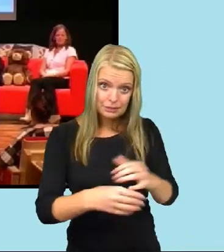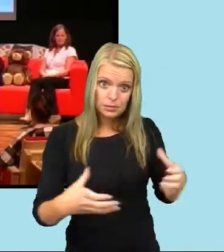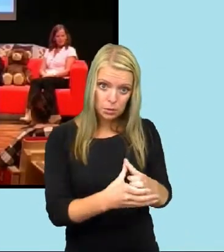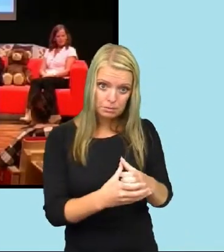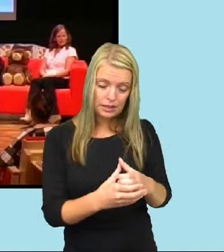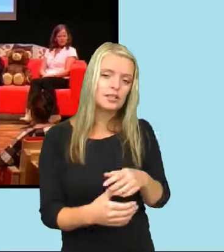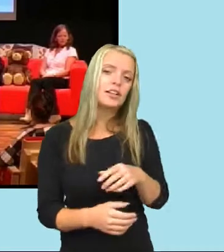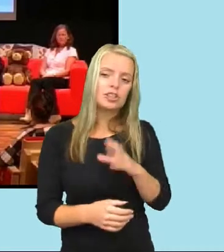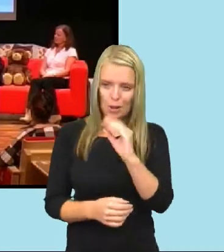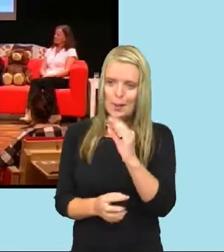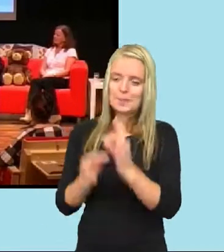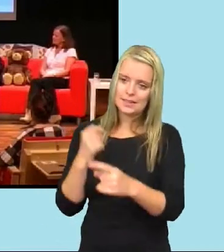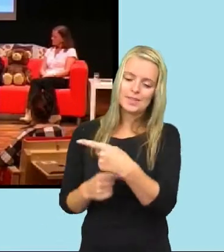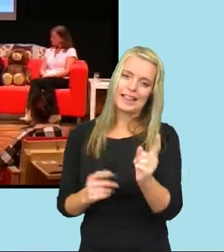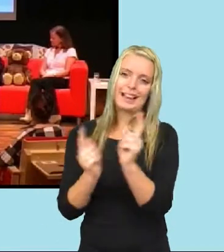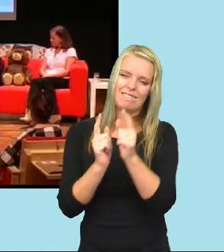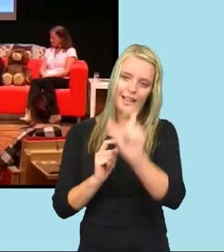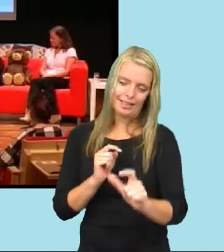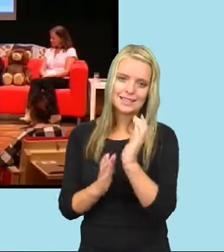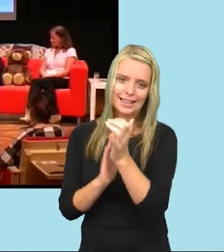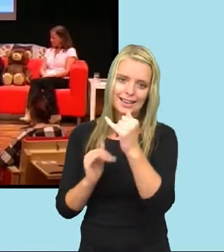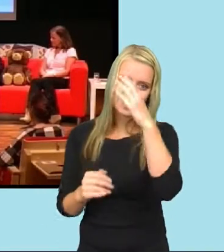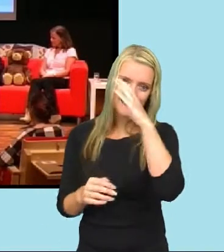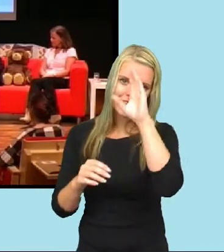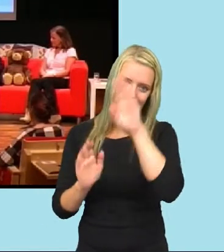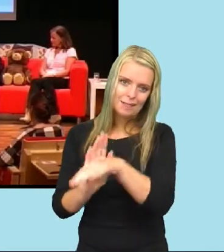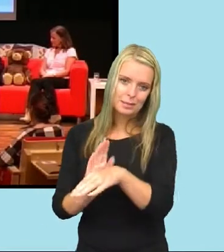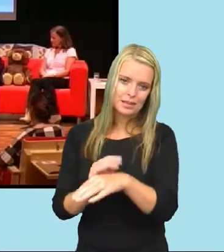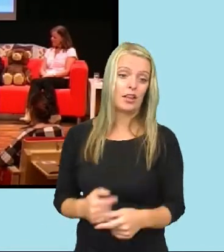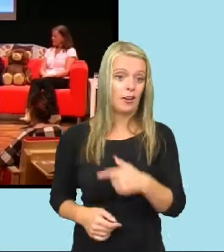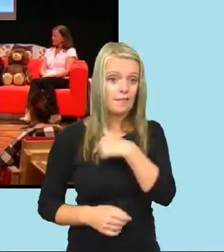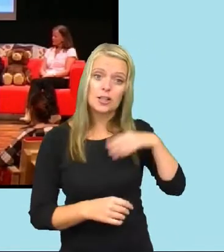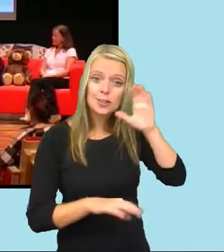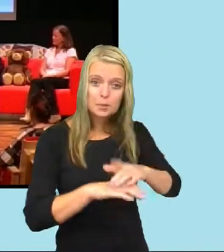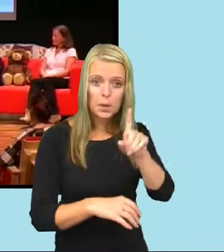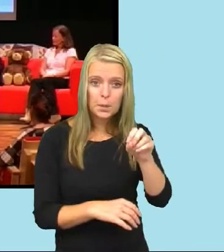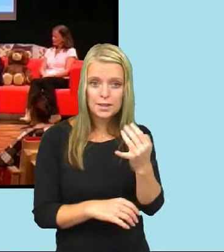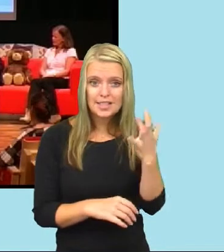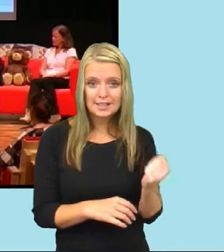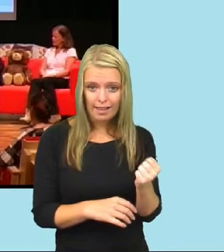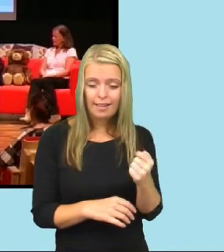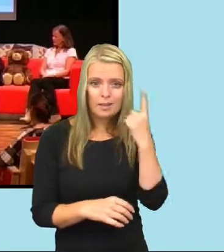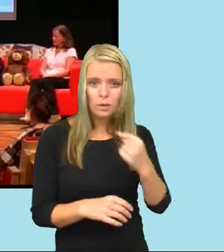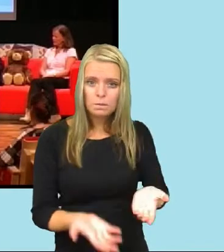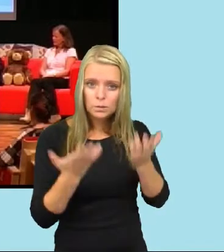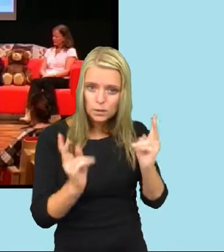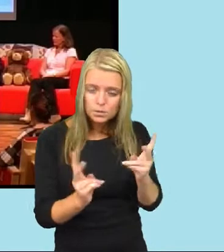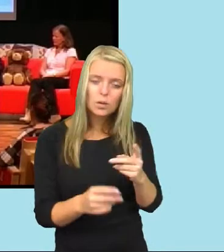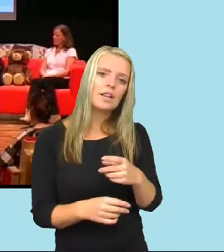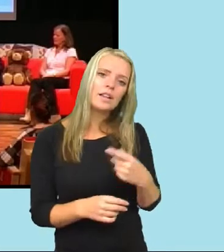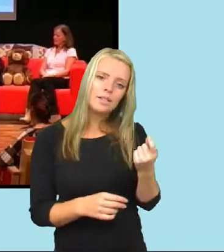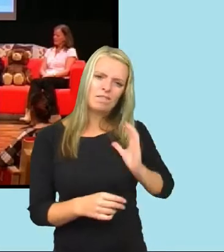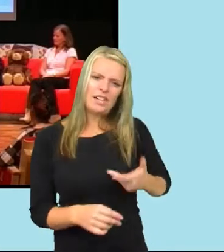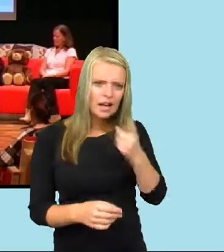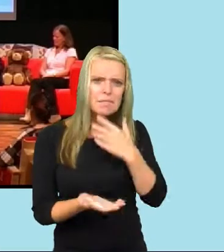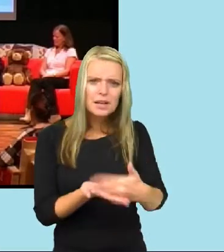kommer ni träffa lite senare eftermiddag. Mm. Och vi hörde faktiskt även Louise igår morse. När det var en flicka som hette Louise som pratade om sin ögonprotes. Kommer